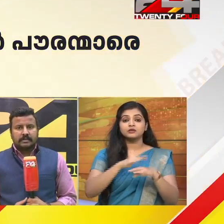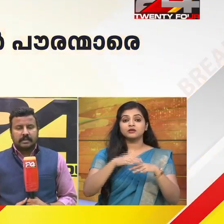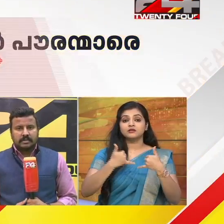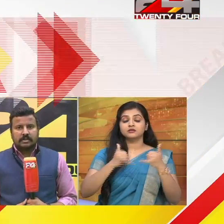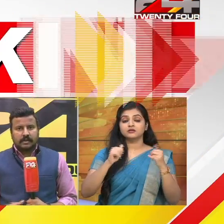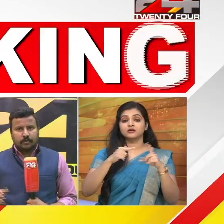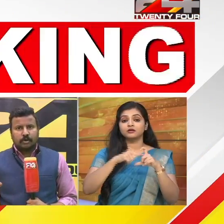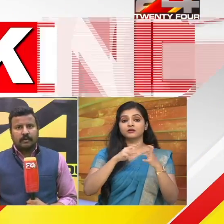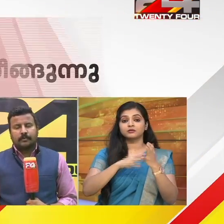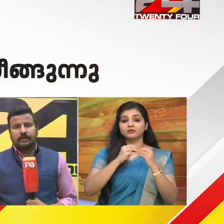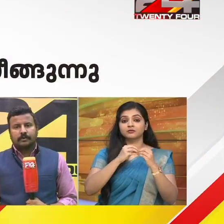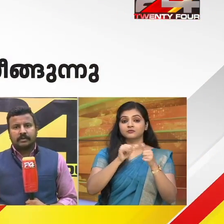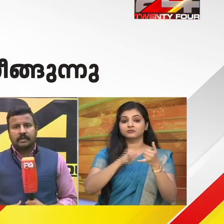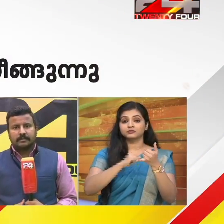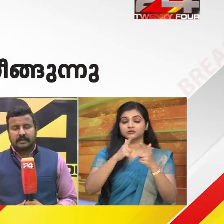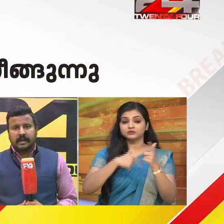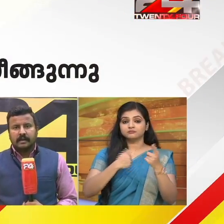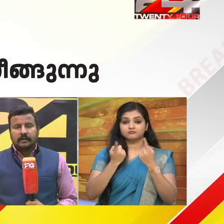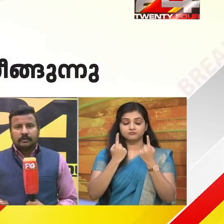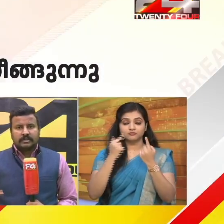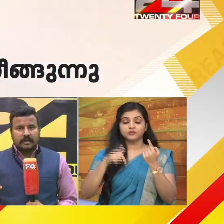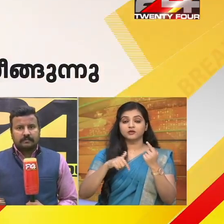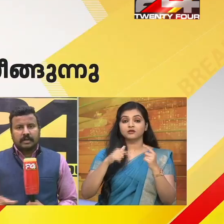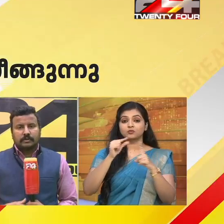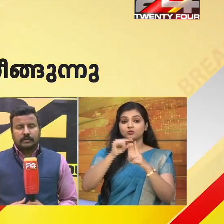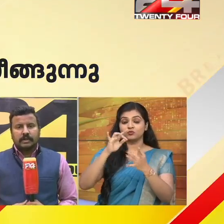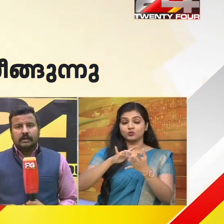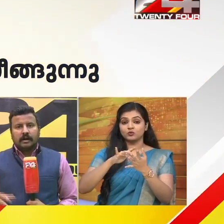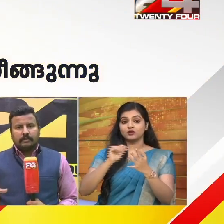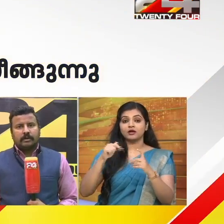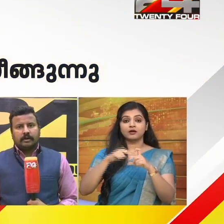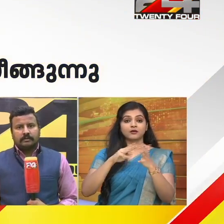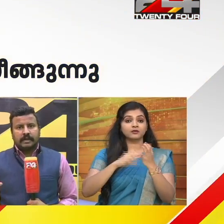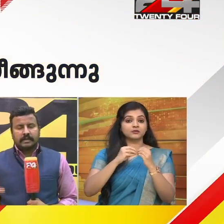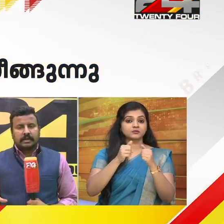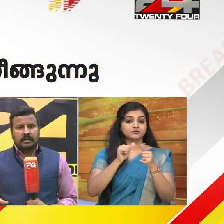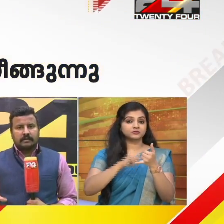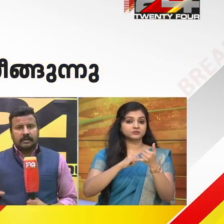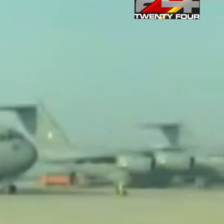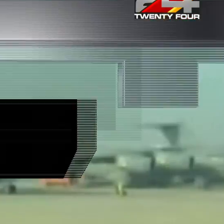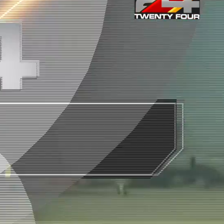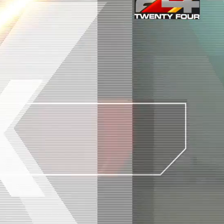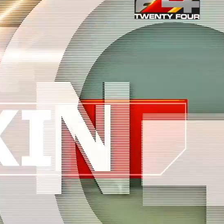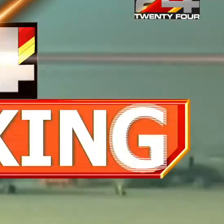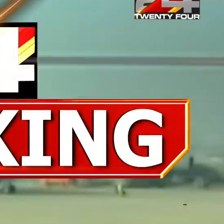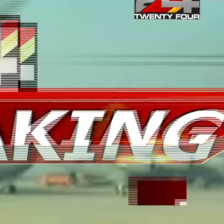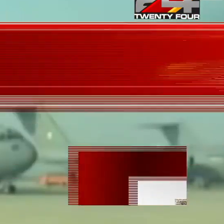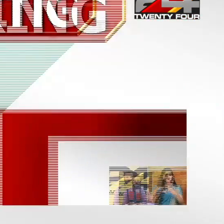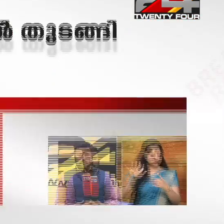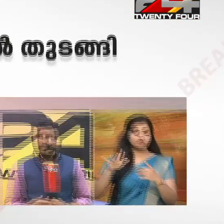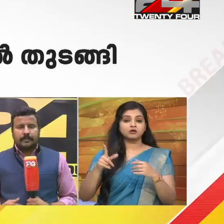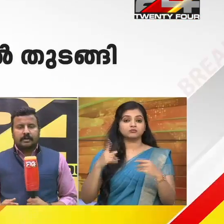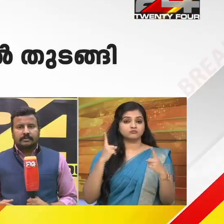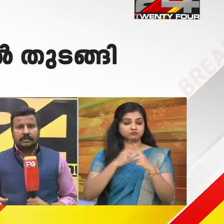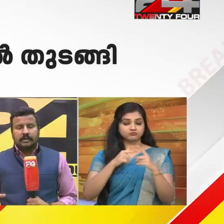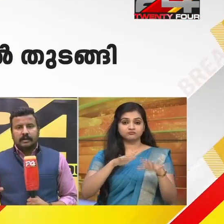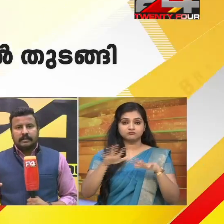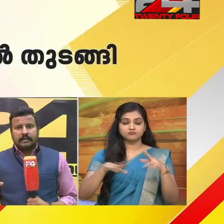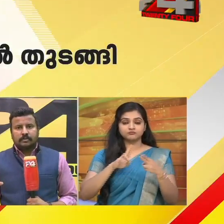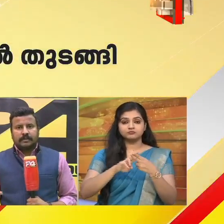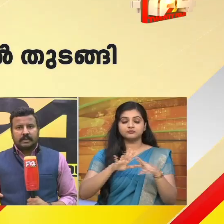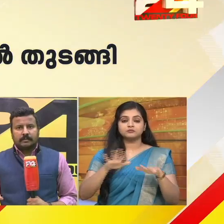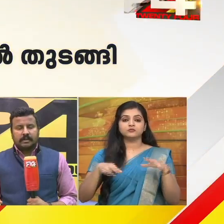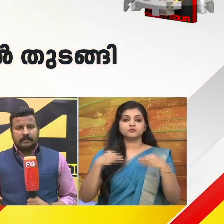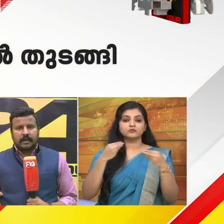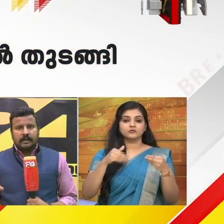നേരിട്ട് നിരീക്ഷിച്ചു. കാരണം പോൾട്ടോവയിൽ ഇപ്പോൾ ഇന്ത്യൻ എംബസിയുടെ ഒരു സംഘം തങ്ങുന്നുണ്ട്. അവർ നേരിട്ടാണ് ഈ കാര്യങ്ങളെല്ലാം തന്നെ ഇപ്പോൾ നടപ്പാക്കുന്നത്. അതിൽ